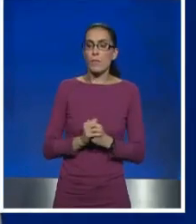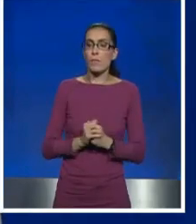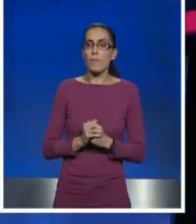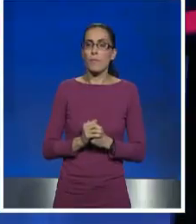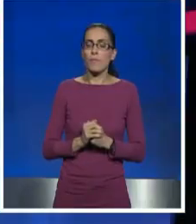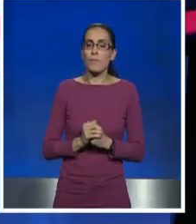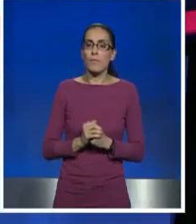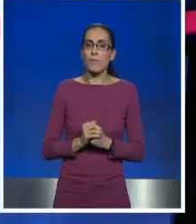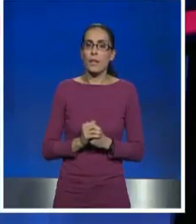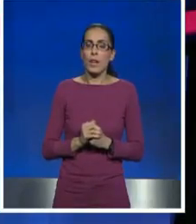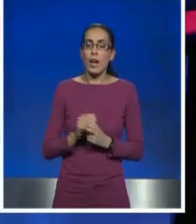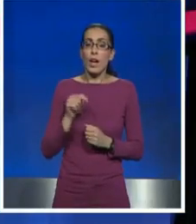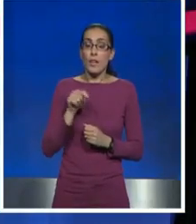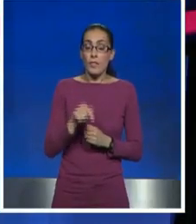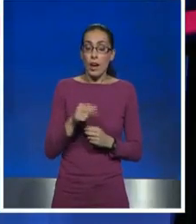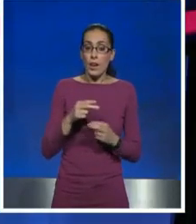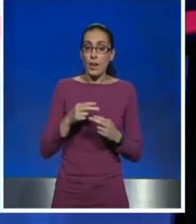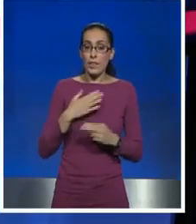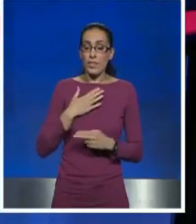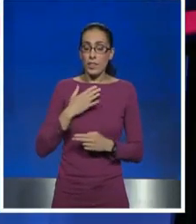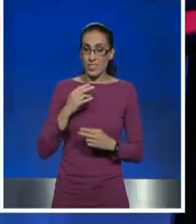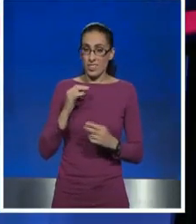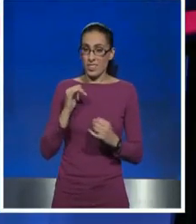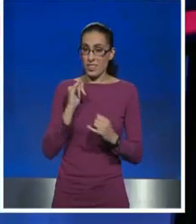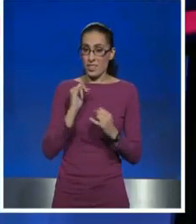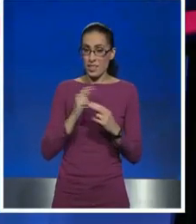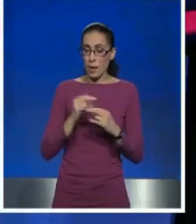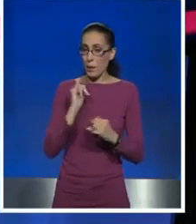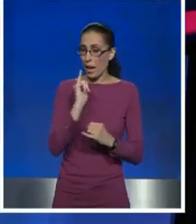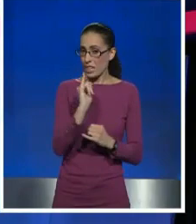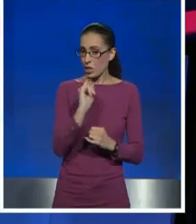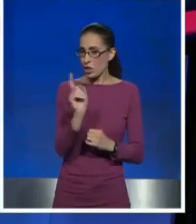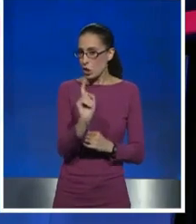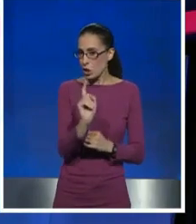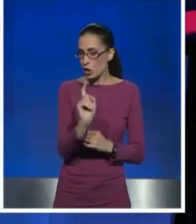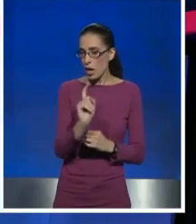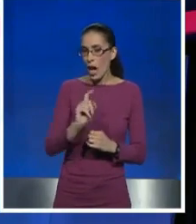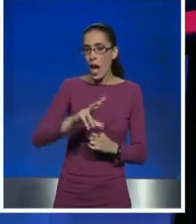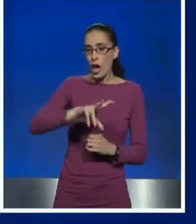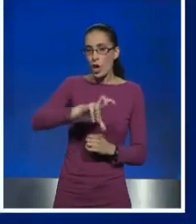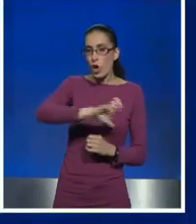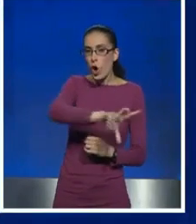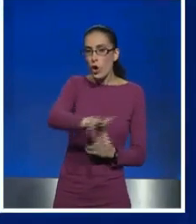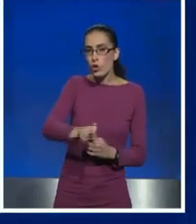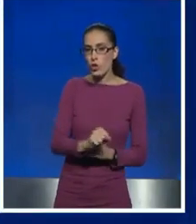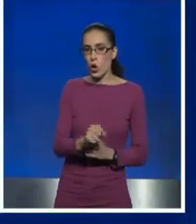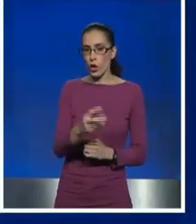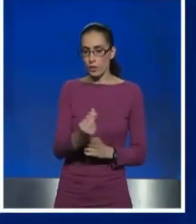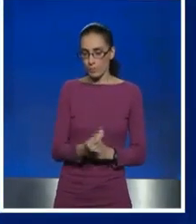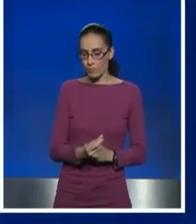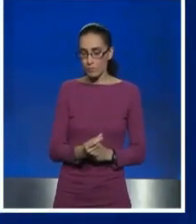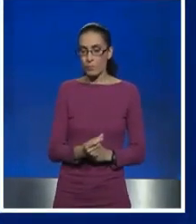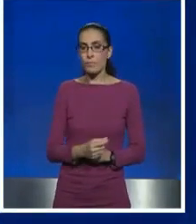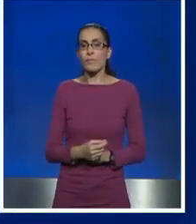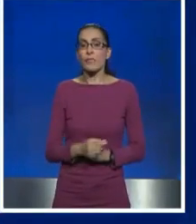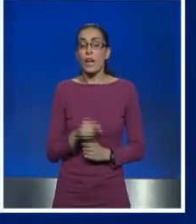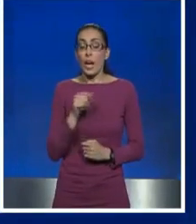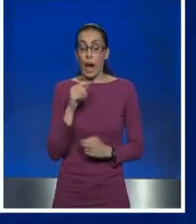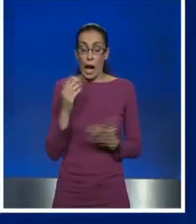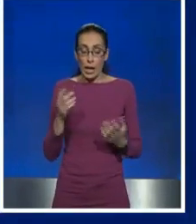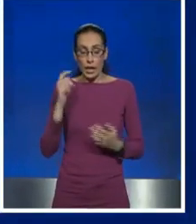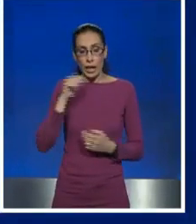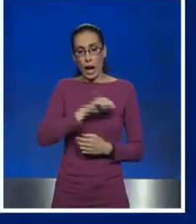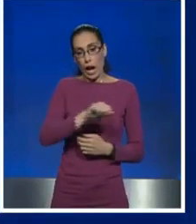x'inhu? Il-korruzzjoni. L-għadu tal-ġustizzja soċjali hija il-korruzzjoni. Għalhekk